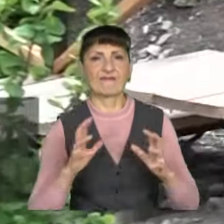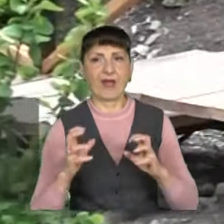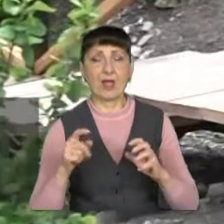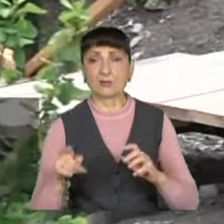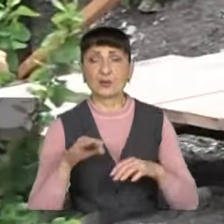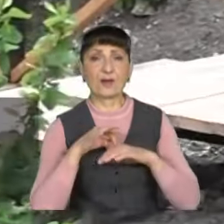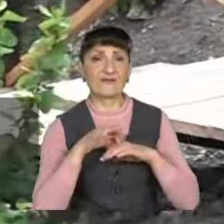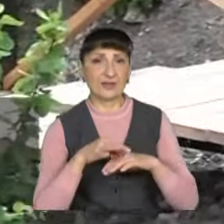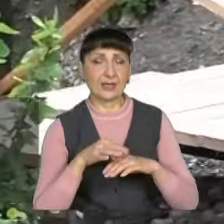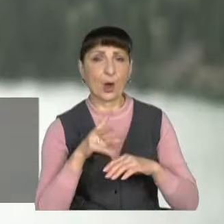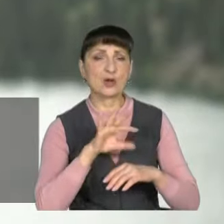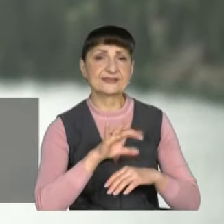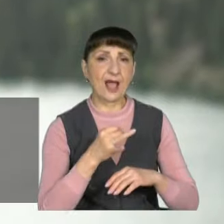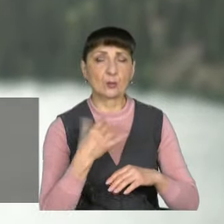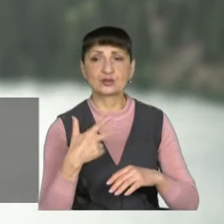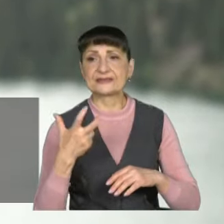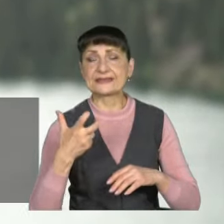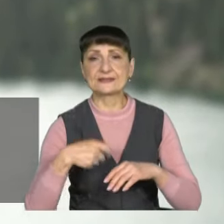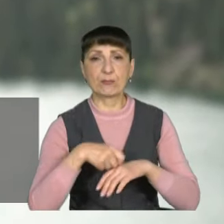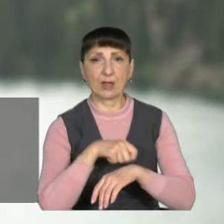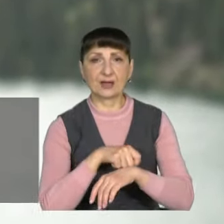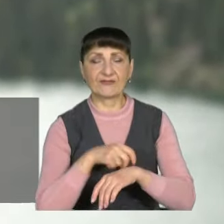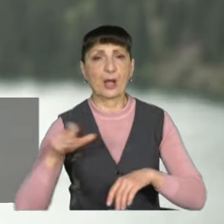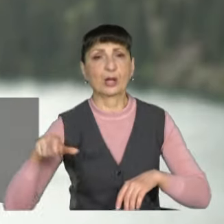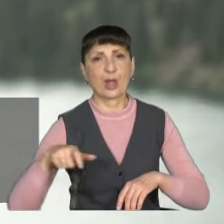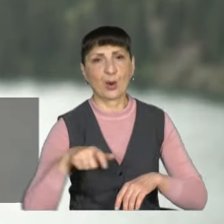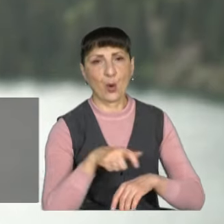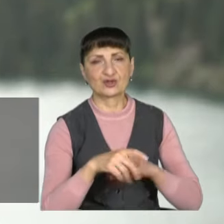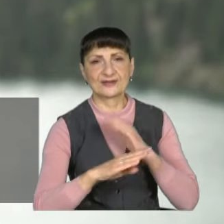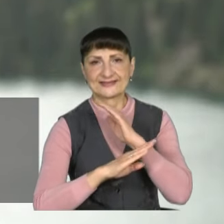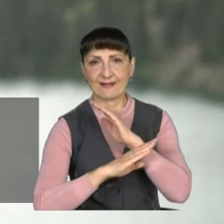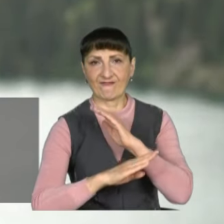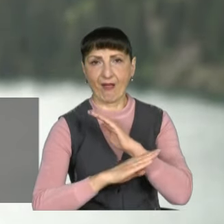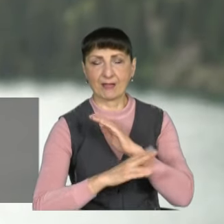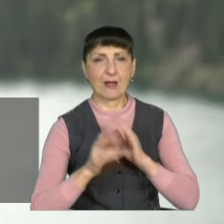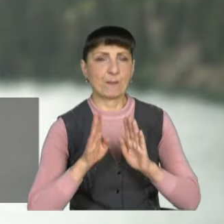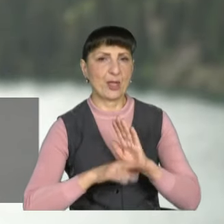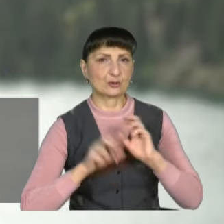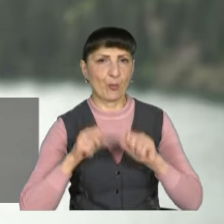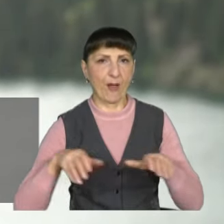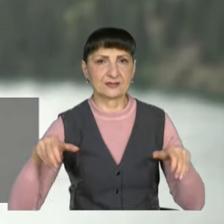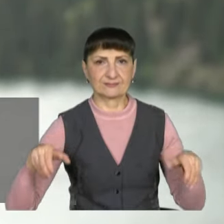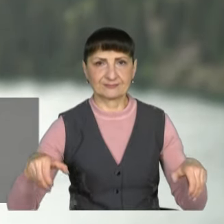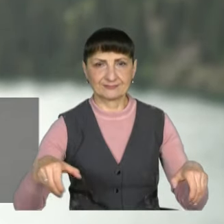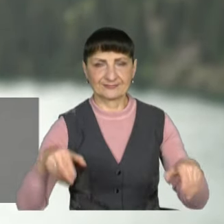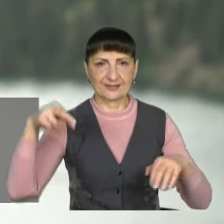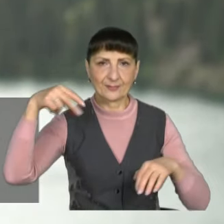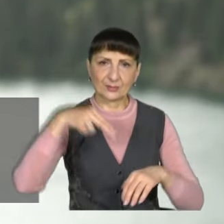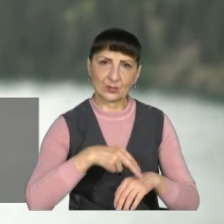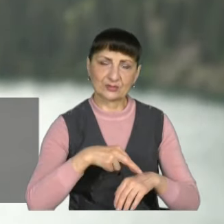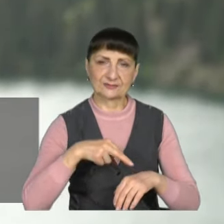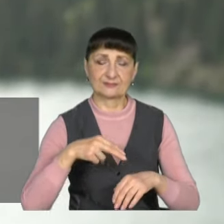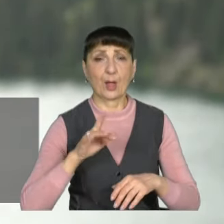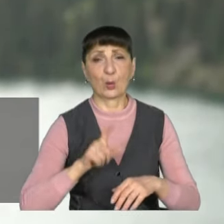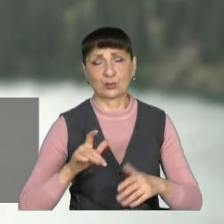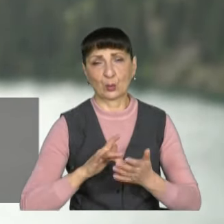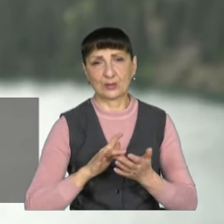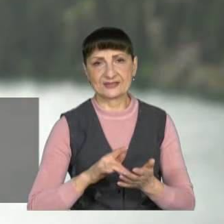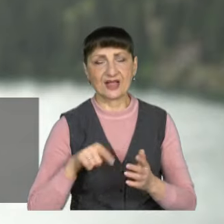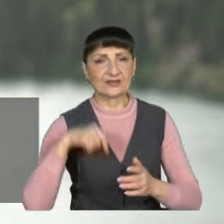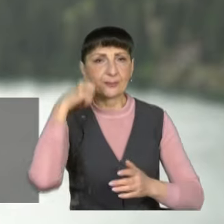интернет. Провели КНД и Кольсай 300 метров, получается, дорожки деревянные для безопасного спуска и подъема наших